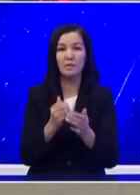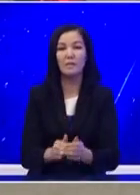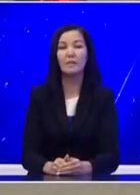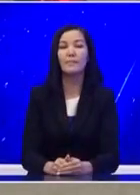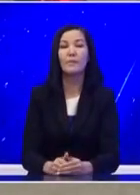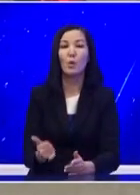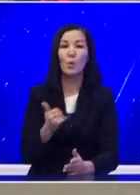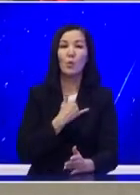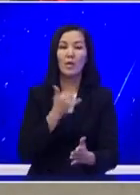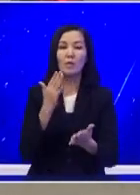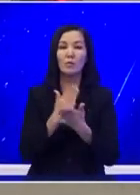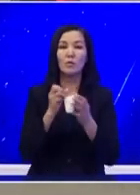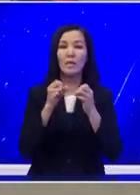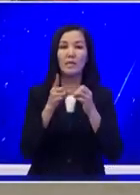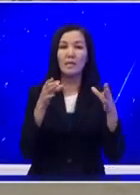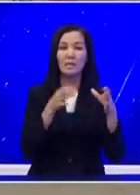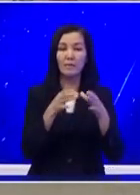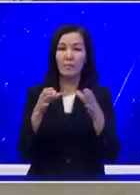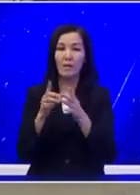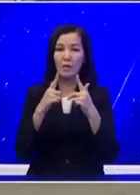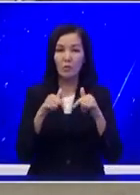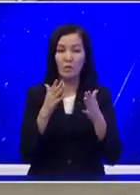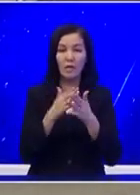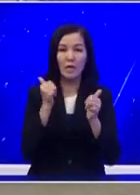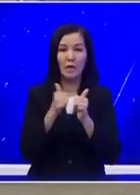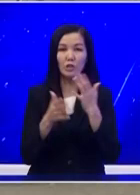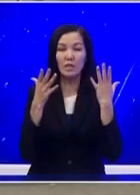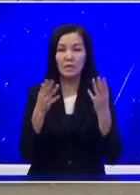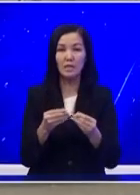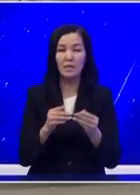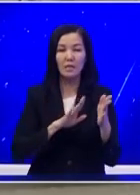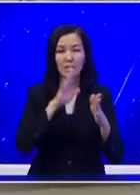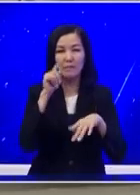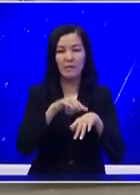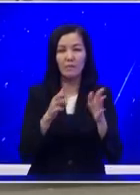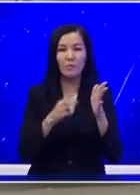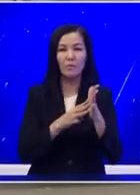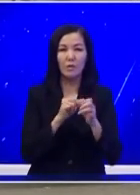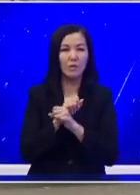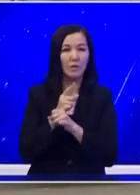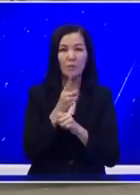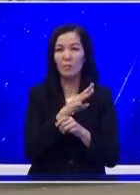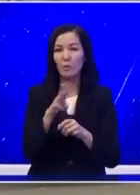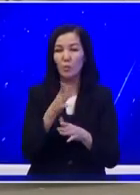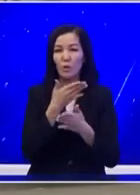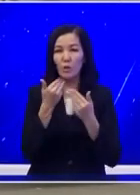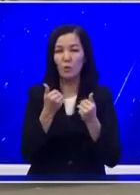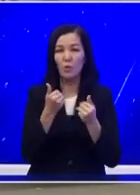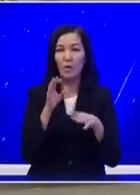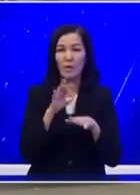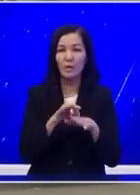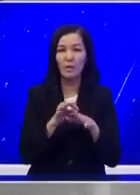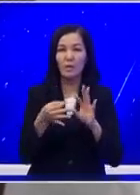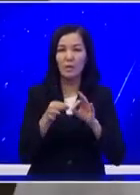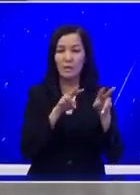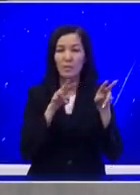У нас создано 11 мобильных бригад. Каждый день мы приступаем к работе с 8 утра, не отдыхаем ни минуты. Пациенты находятся под постоянным